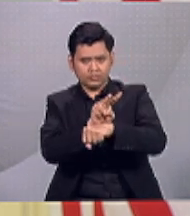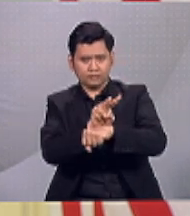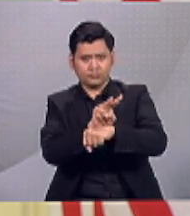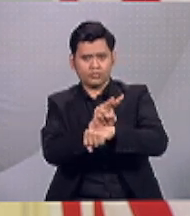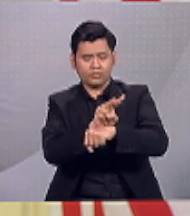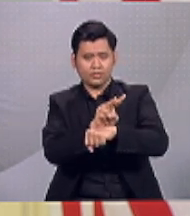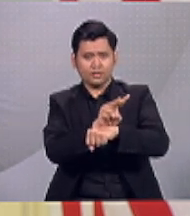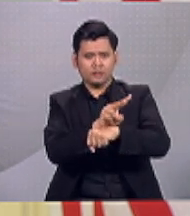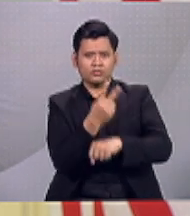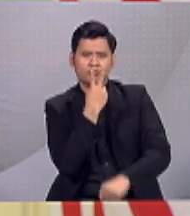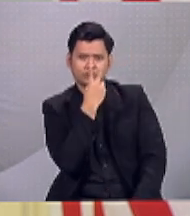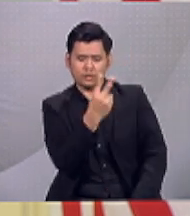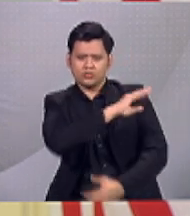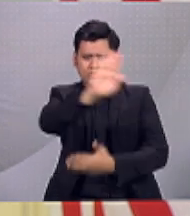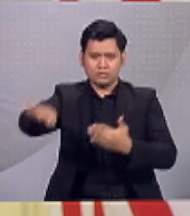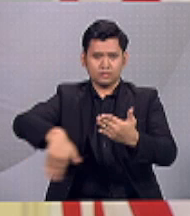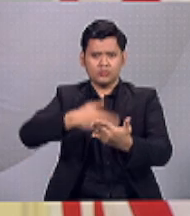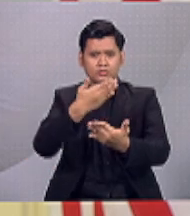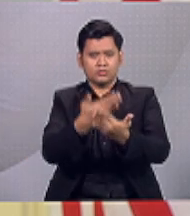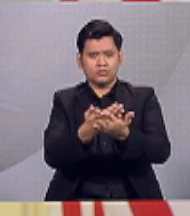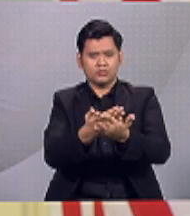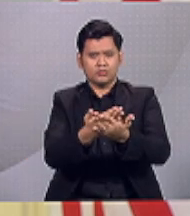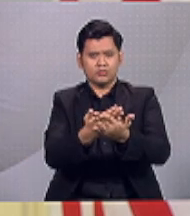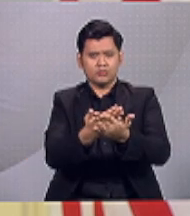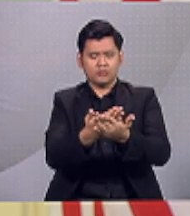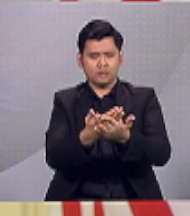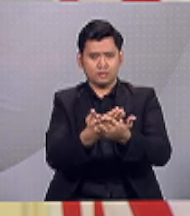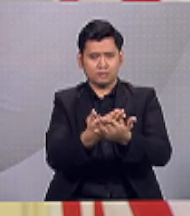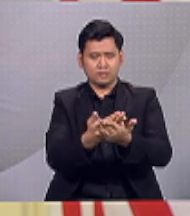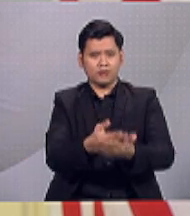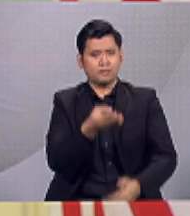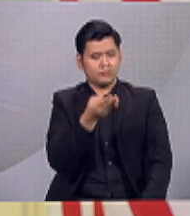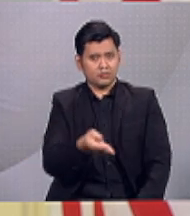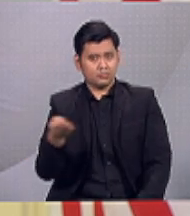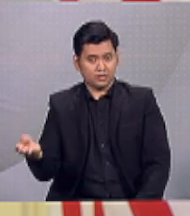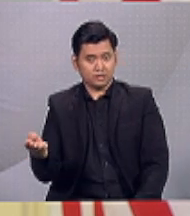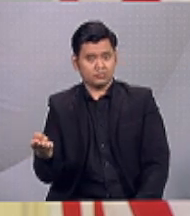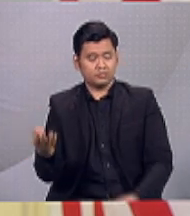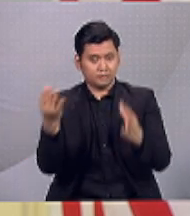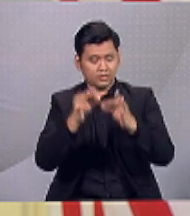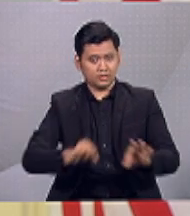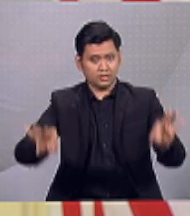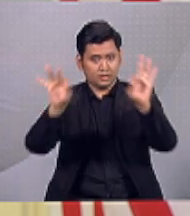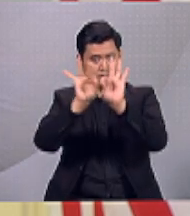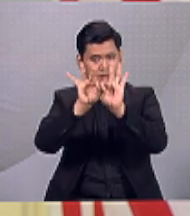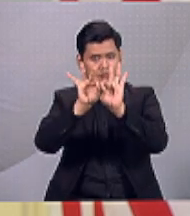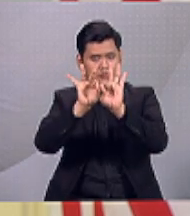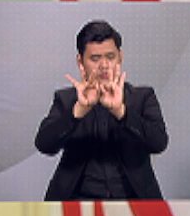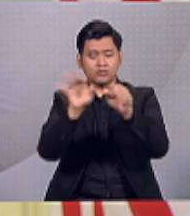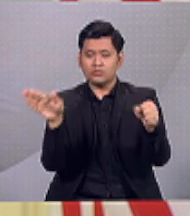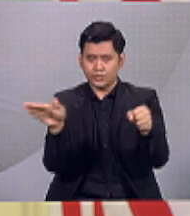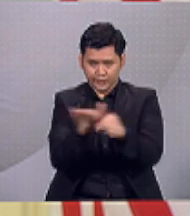didapati bahawa secara keseluruhan bekalan barangan keperluan